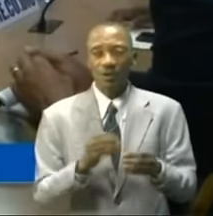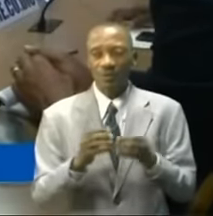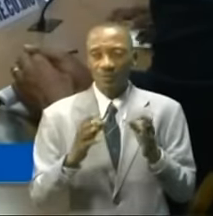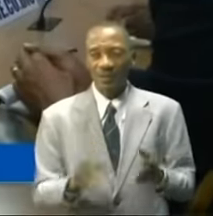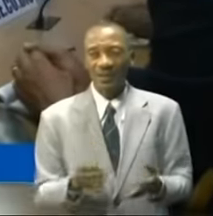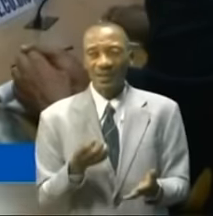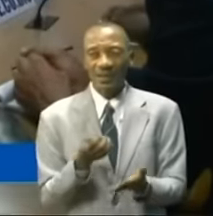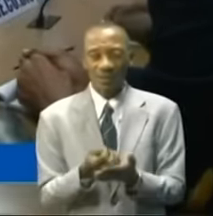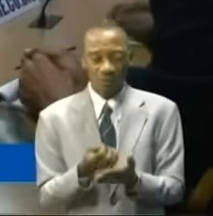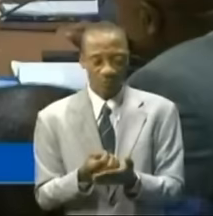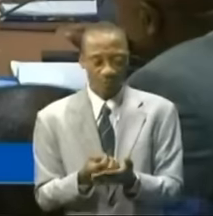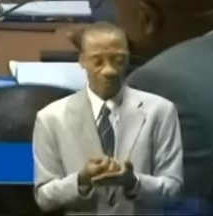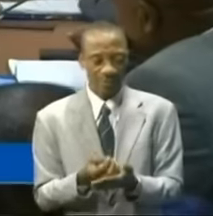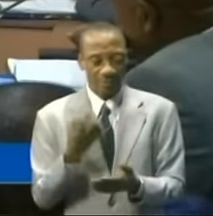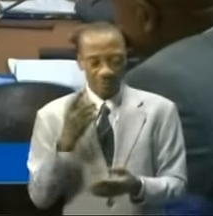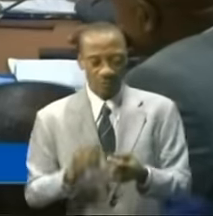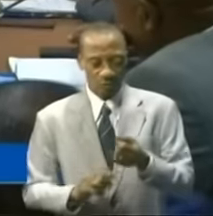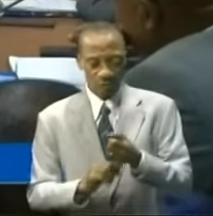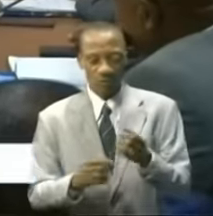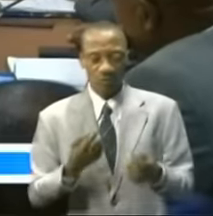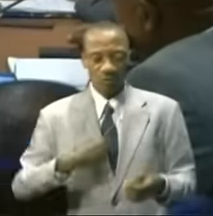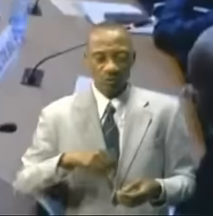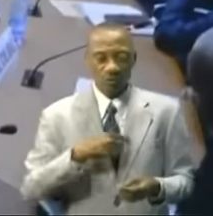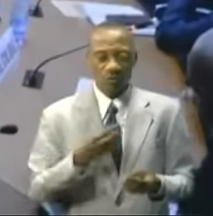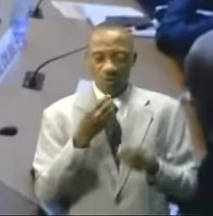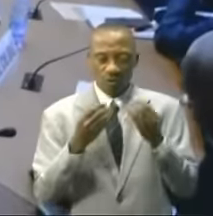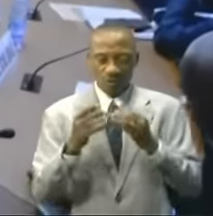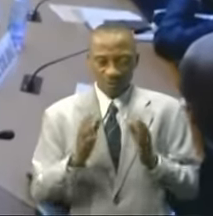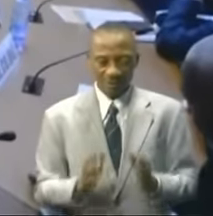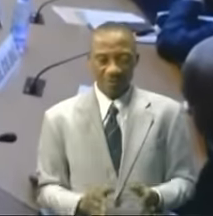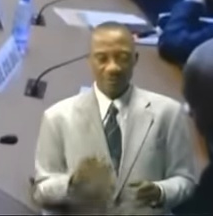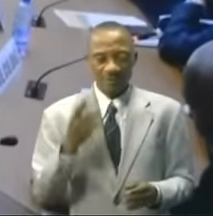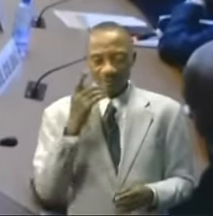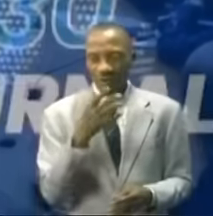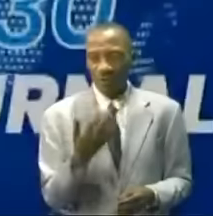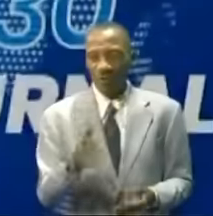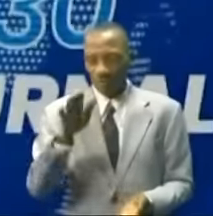des consommateurs pour bien mener leurs actions sur le terrain.